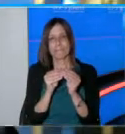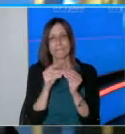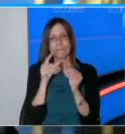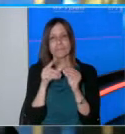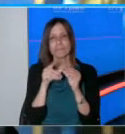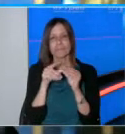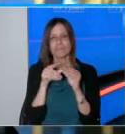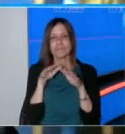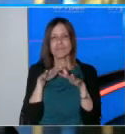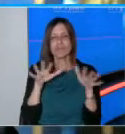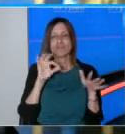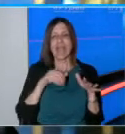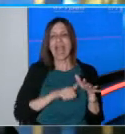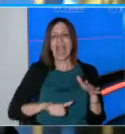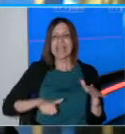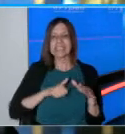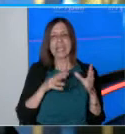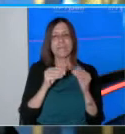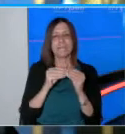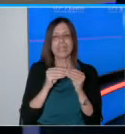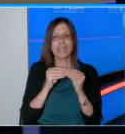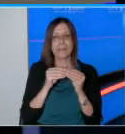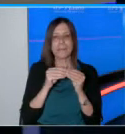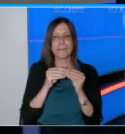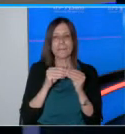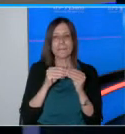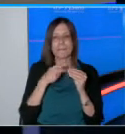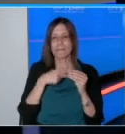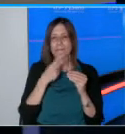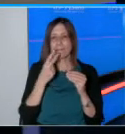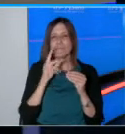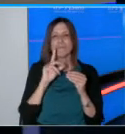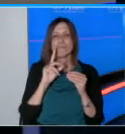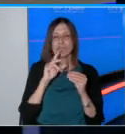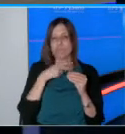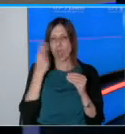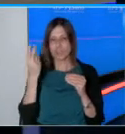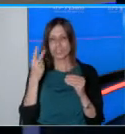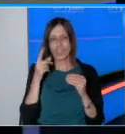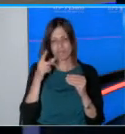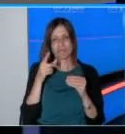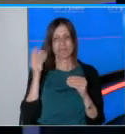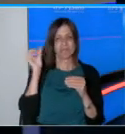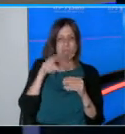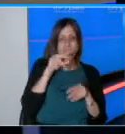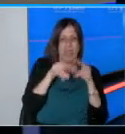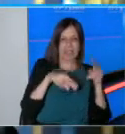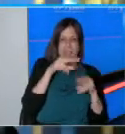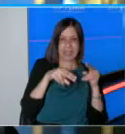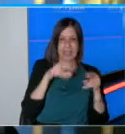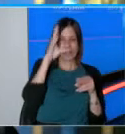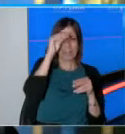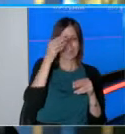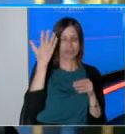התפוצה של האיידס בקרב ההומוסקסואלים. הם פשוט באו לטפל בגברים, שפשוט נפלו חולים, במיוחד בעידן רייגן.